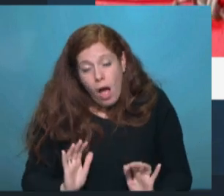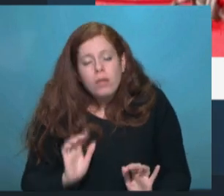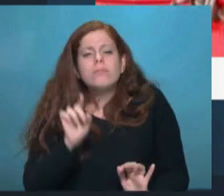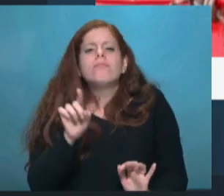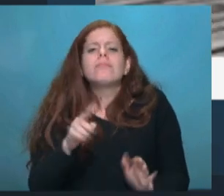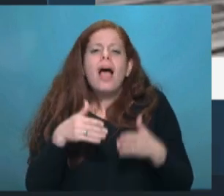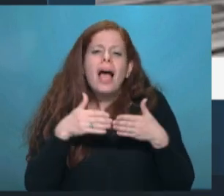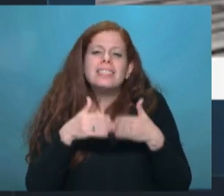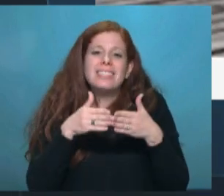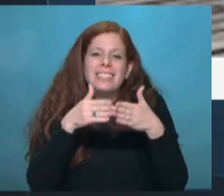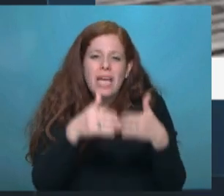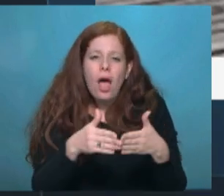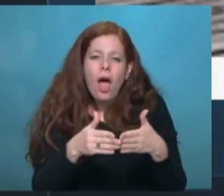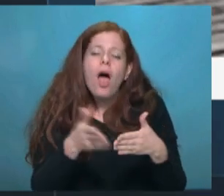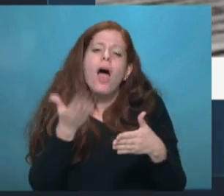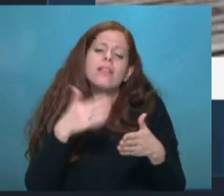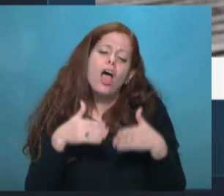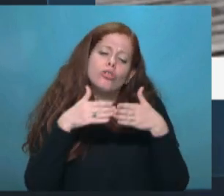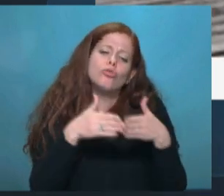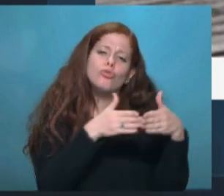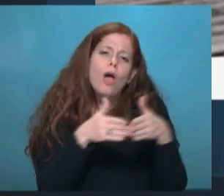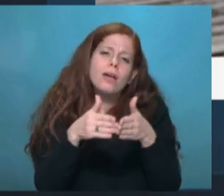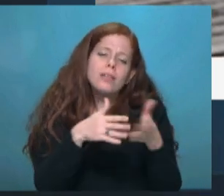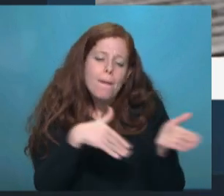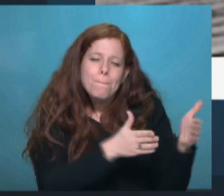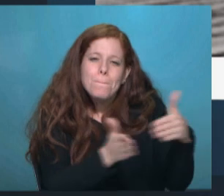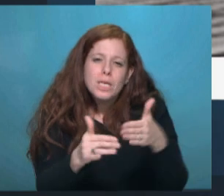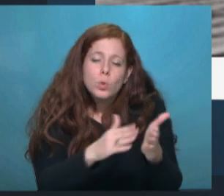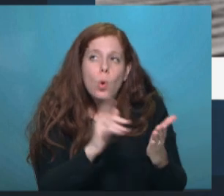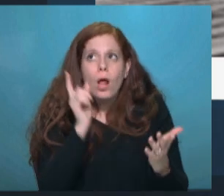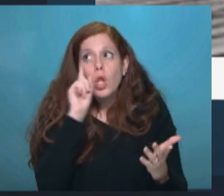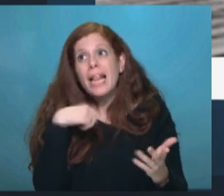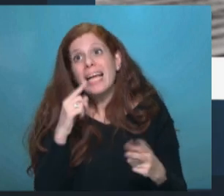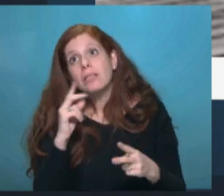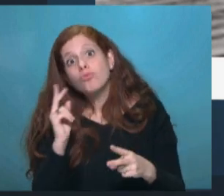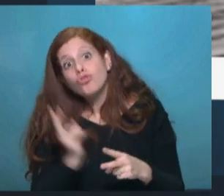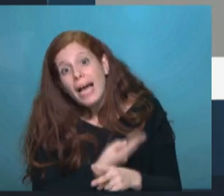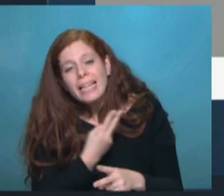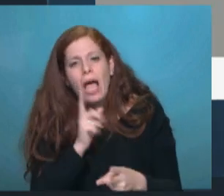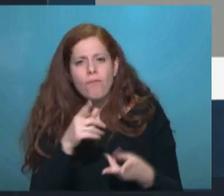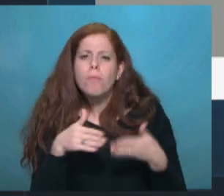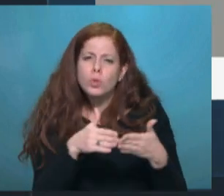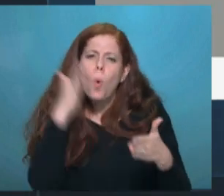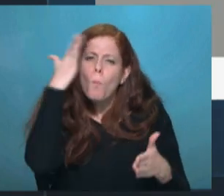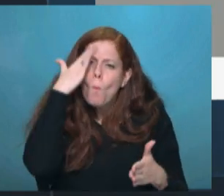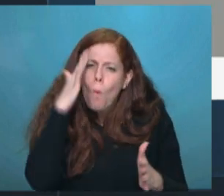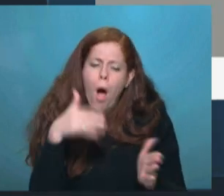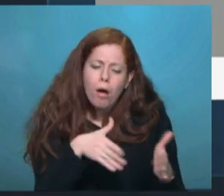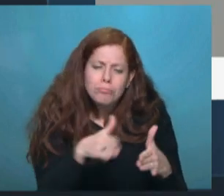הסירה הייתה בשייט במסלול שהוא, לא יודע אם להגיד שגרתי, אבל במסלול מוכר ומוסדר.